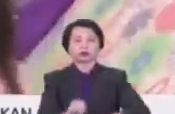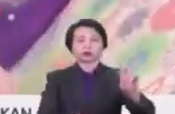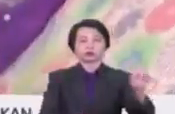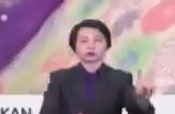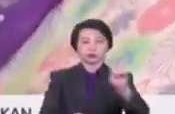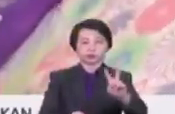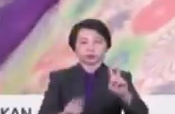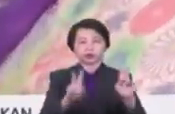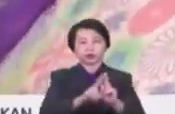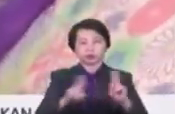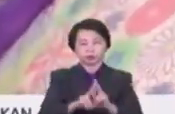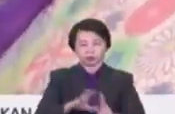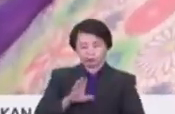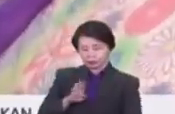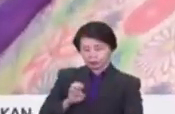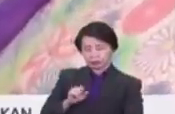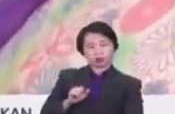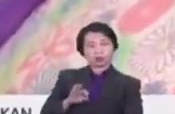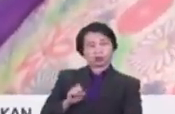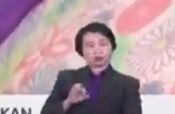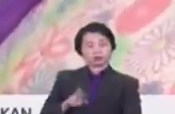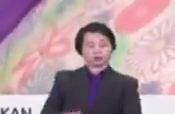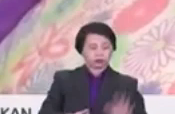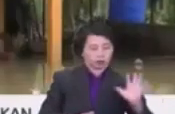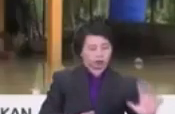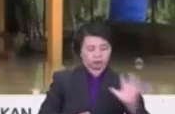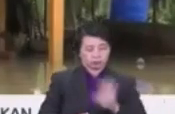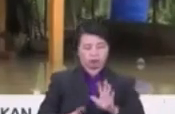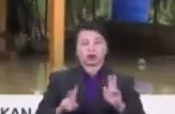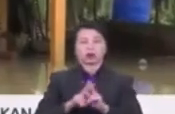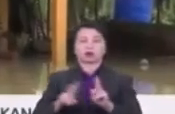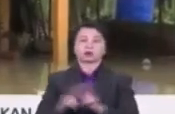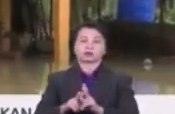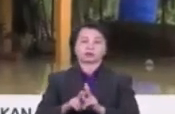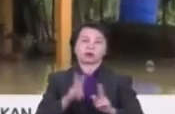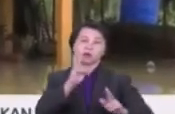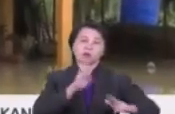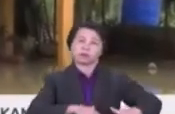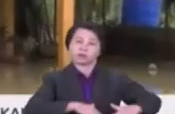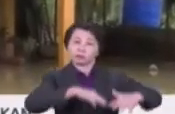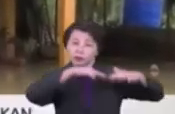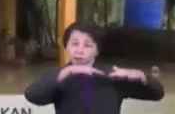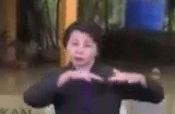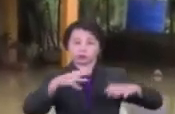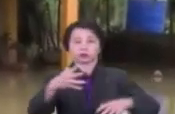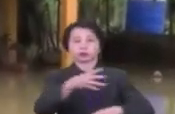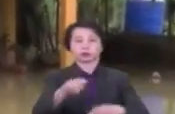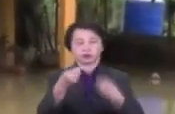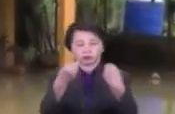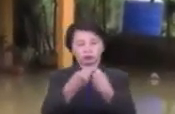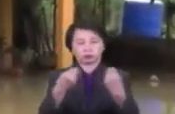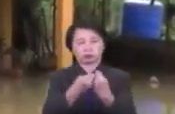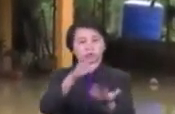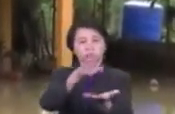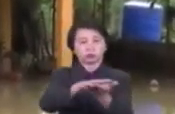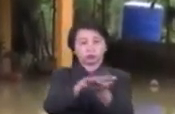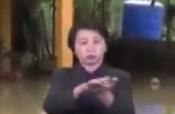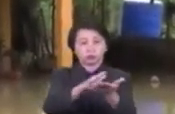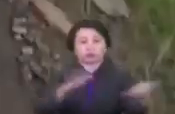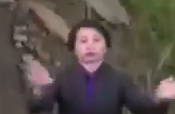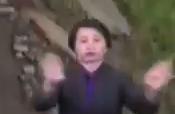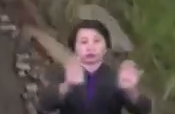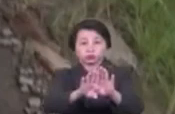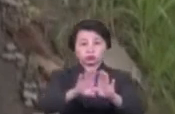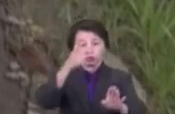kampung, manakala di Beaufort mencatatkan 55 kampung terjejas keseluruhan. Sementara itu, jumlah sekolah ditutup